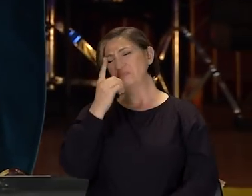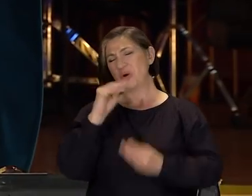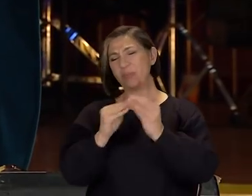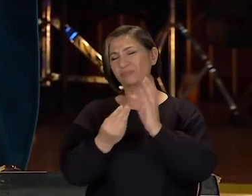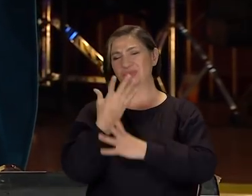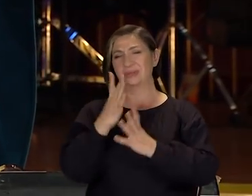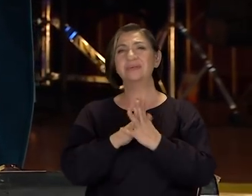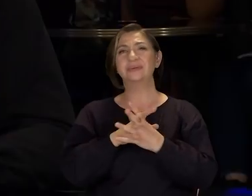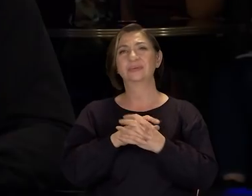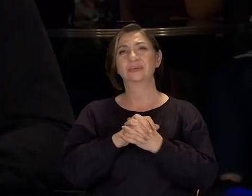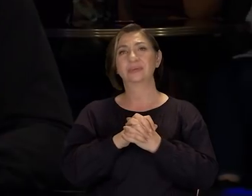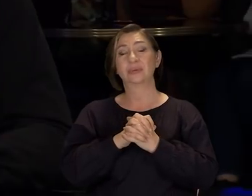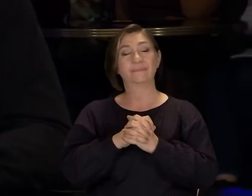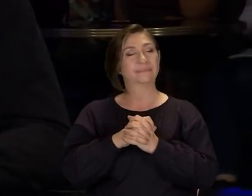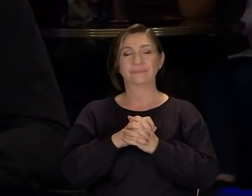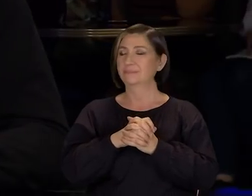oldu.